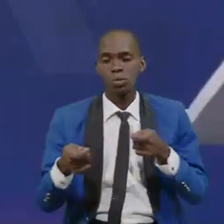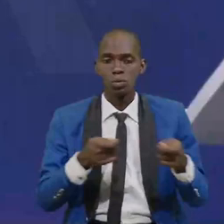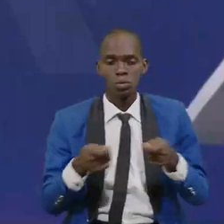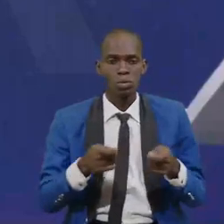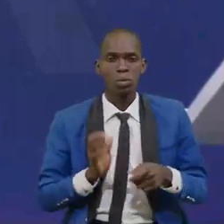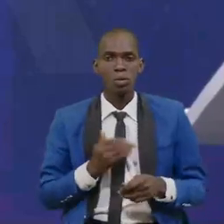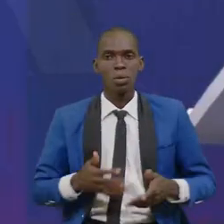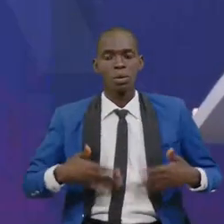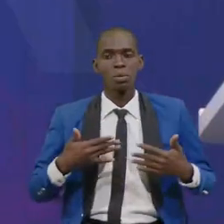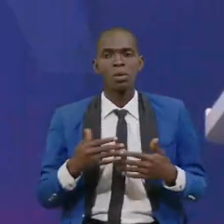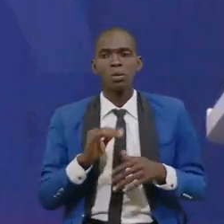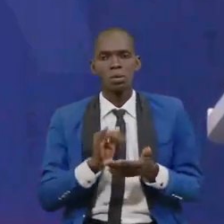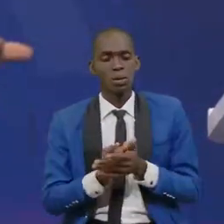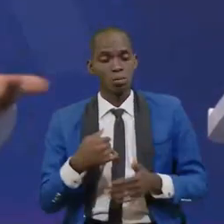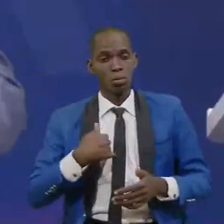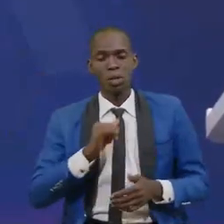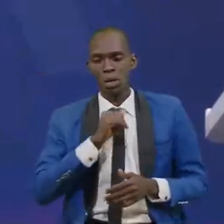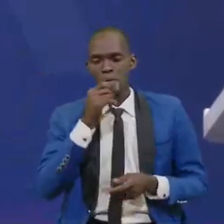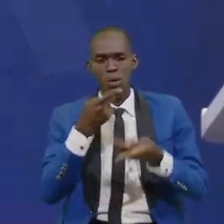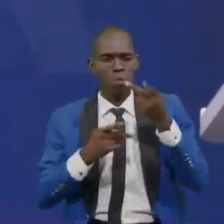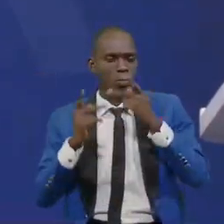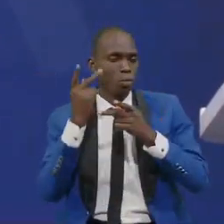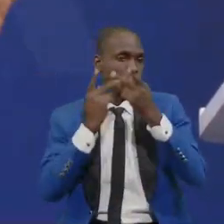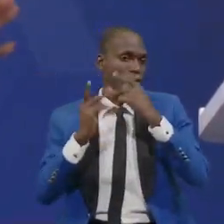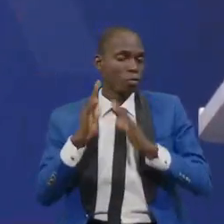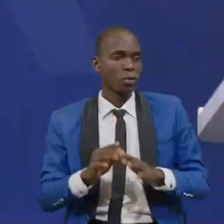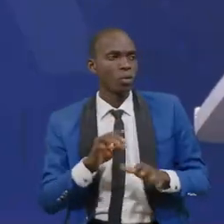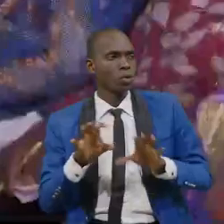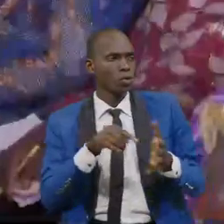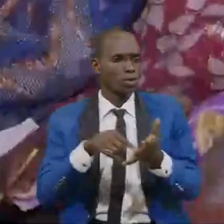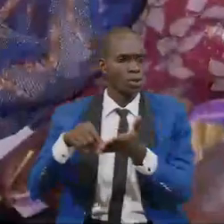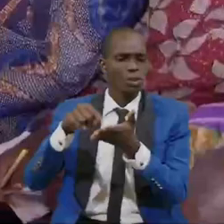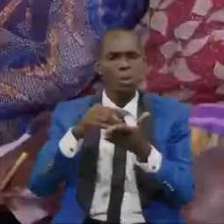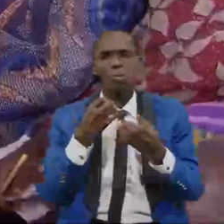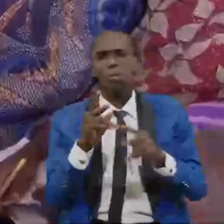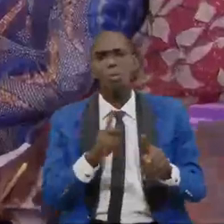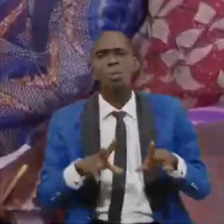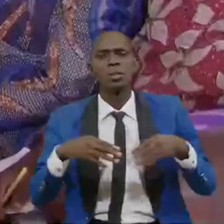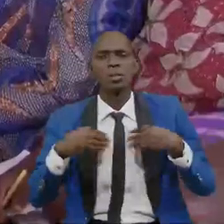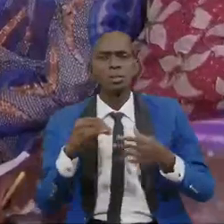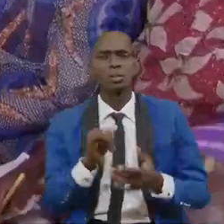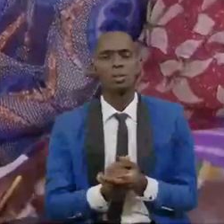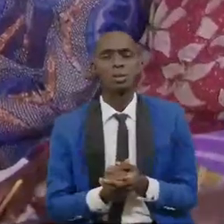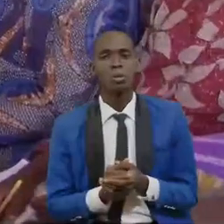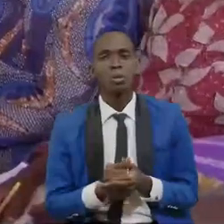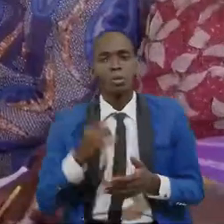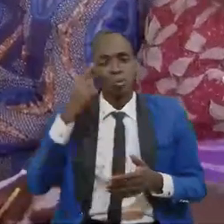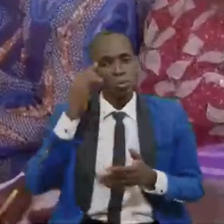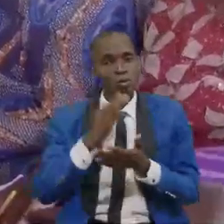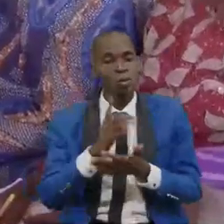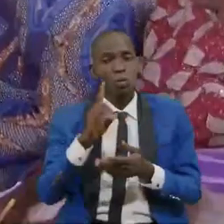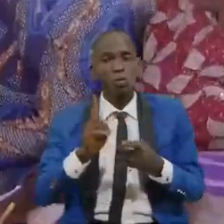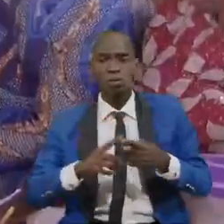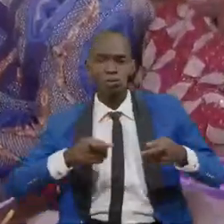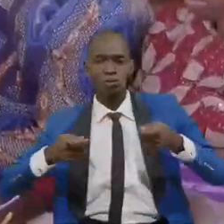suis prophète et je vous dis, voici ce que tu dois faire, voici ce que tu dois faire. Comme les gens acceptent cela, que quelqu'un